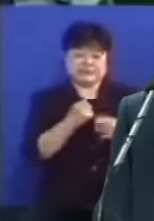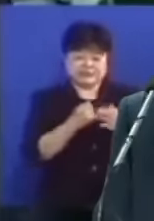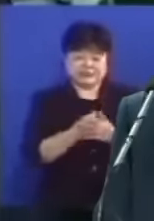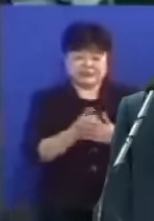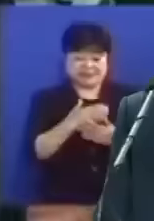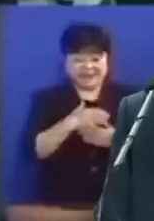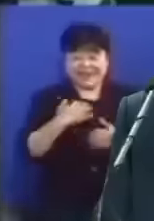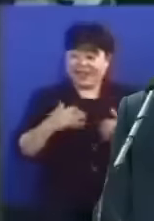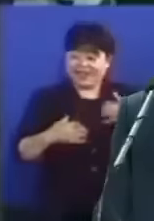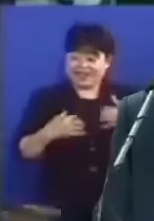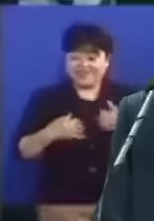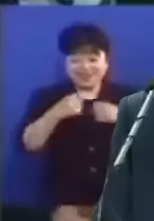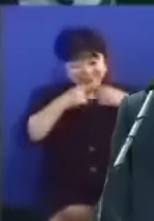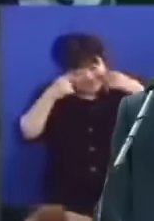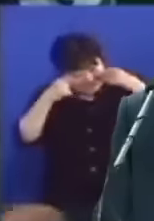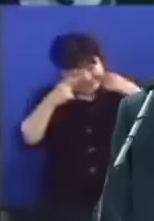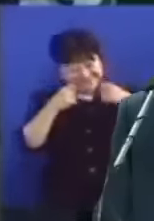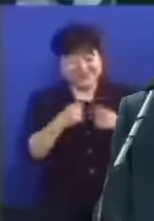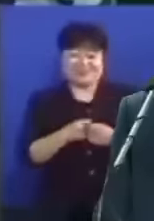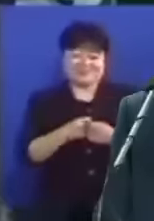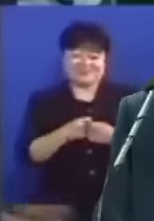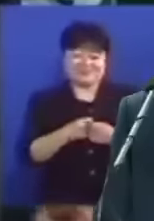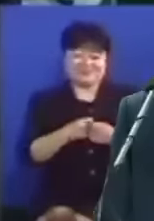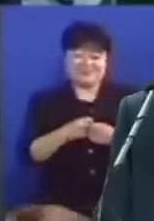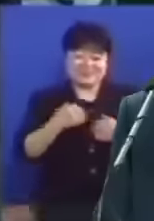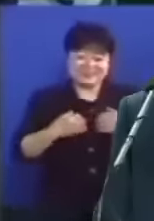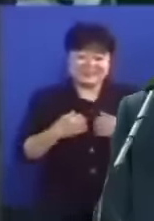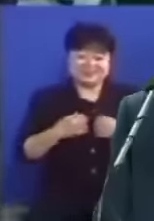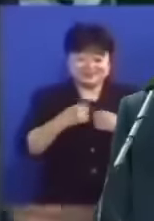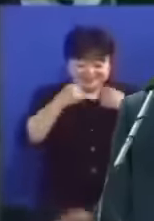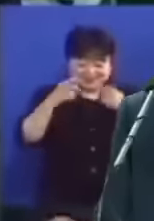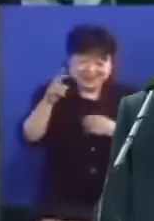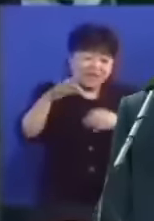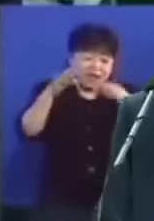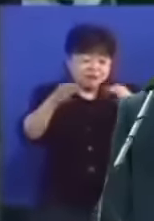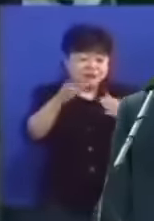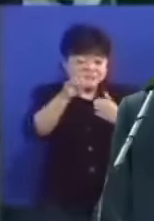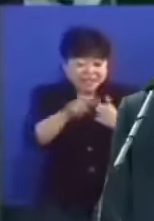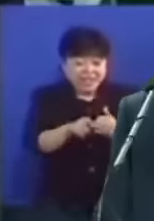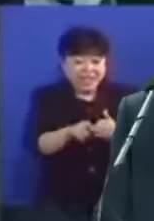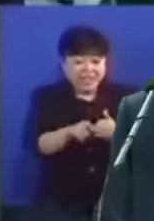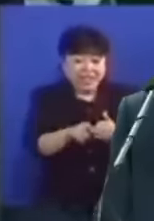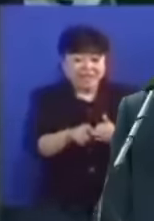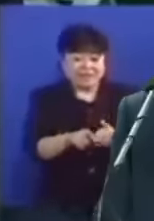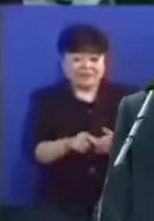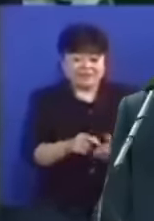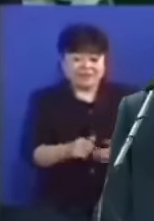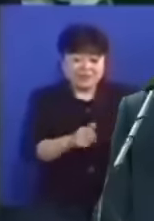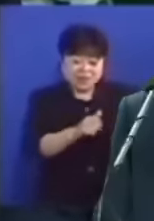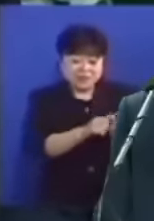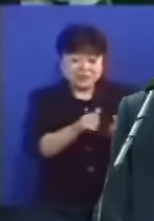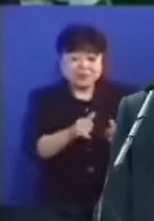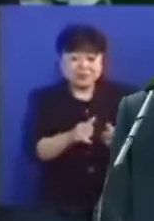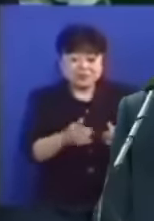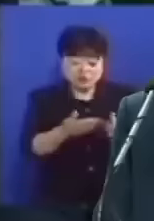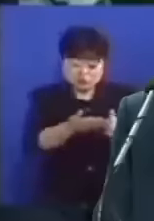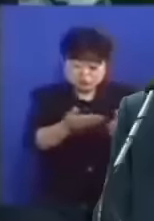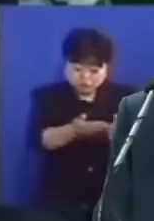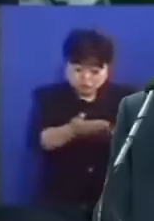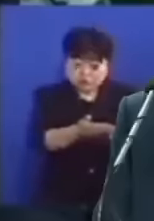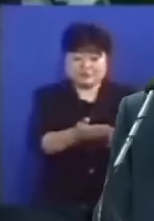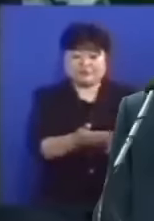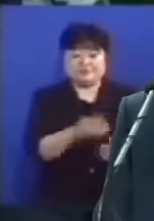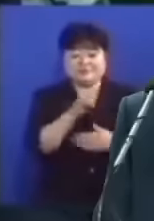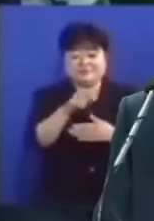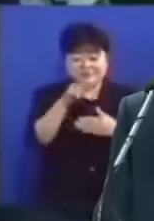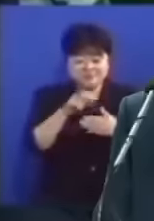그러나 내가 기쁨과 즐거움으로 넘치고 기쁜 즐거움과 찬양을 부르면 그 영향력이 주위에 있는 사람들에게 임하여서